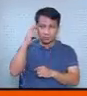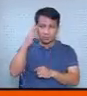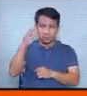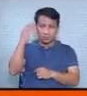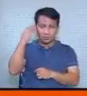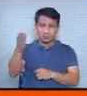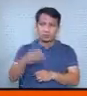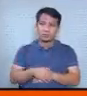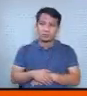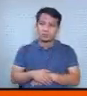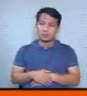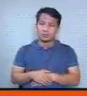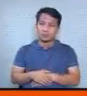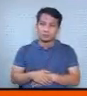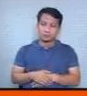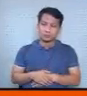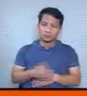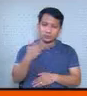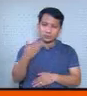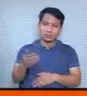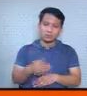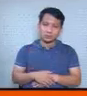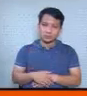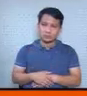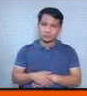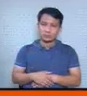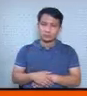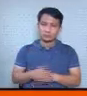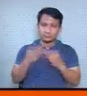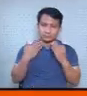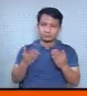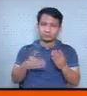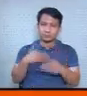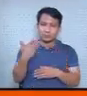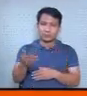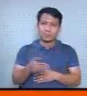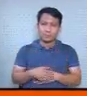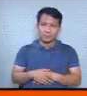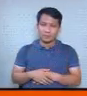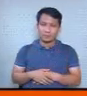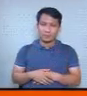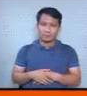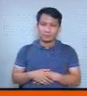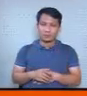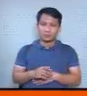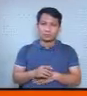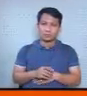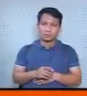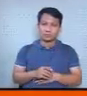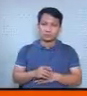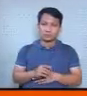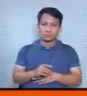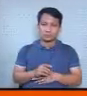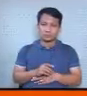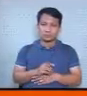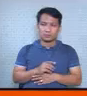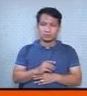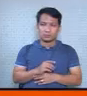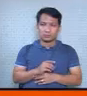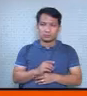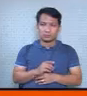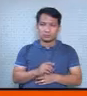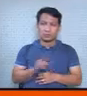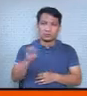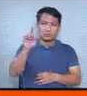Salamat po. Sige po, sir. Okay po. Okay. Salamat po, sir Rudy. Po, ano po, magkita na lang kami doon or magkita si Samuel?